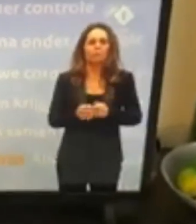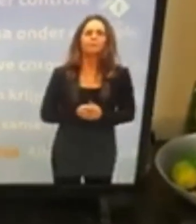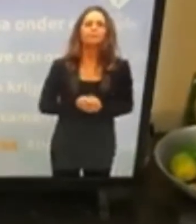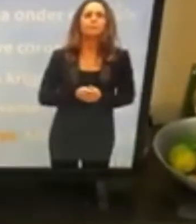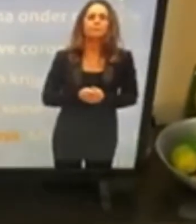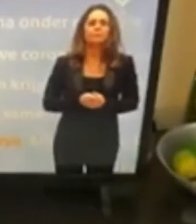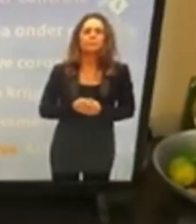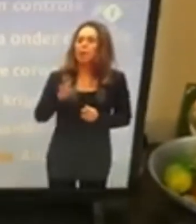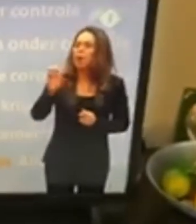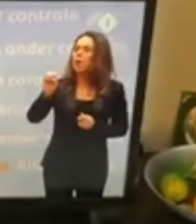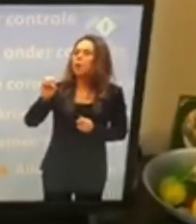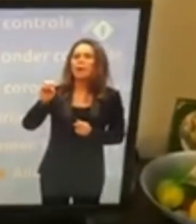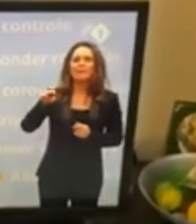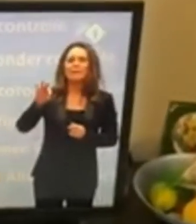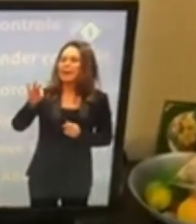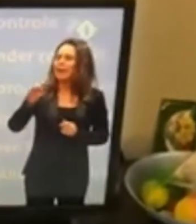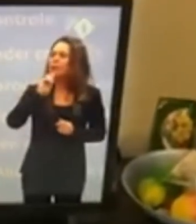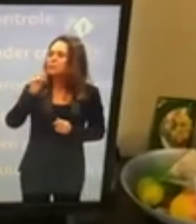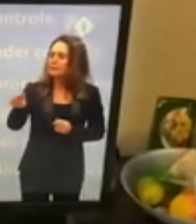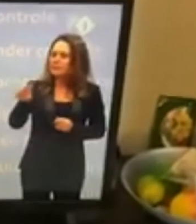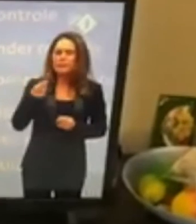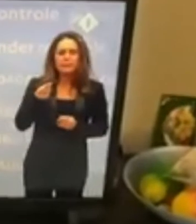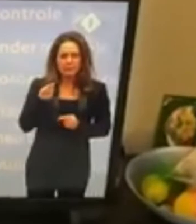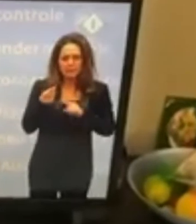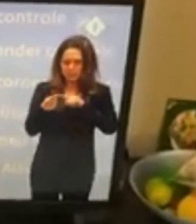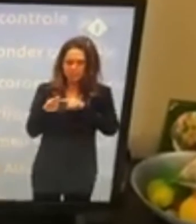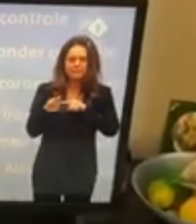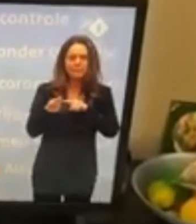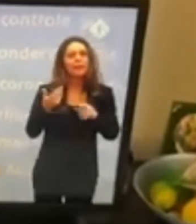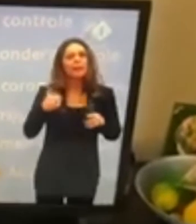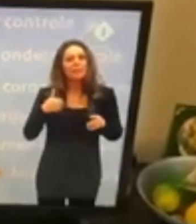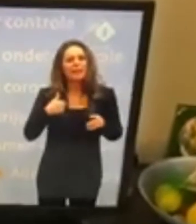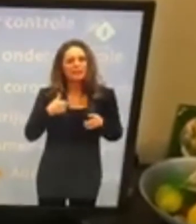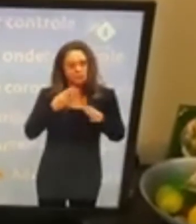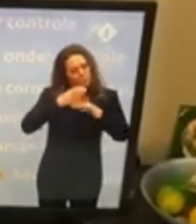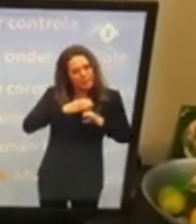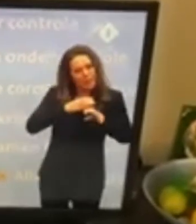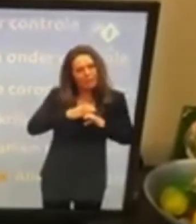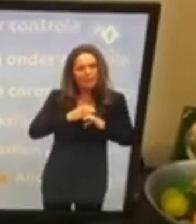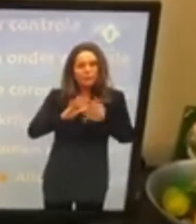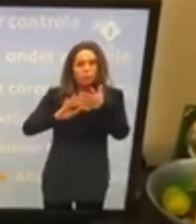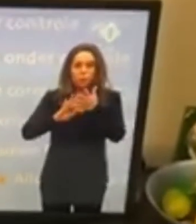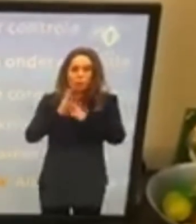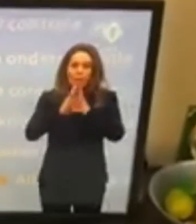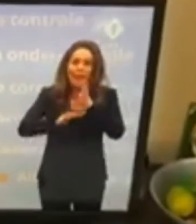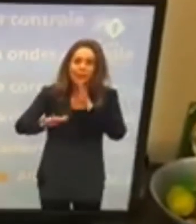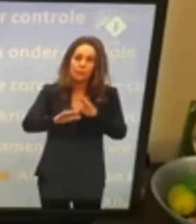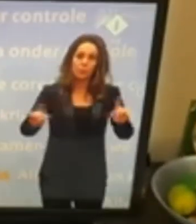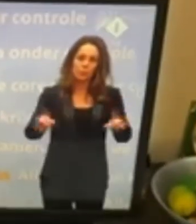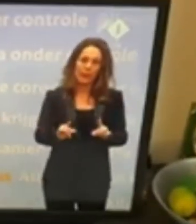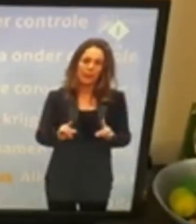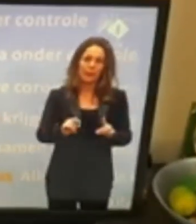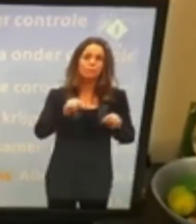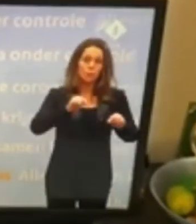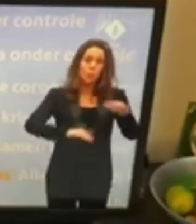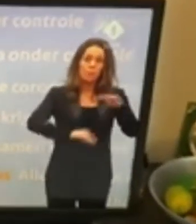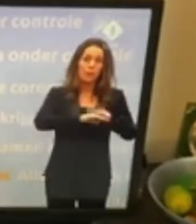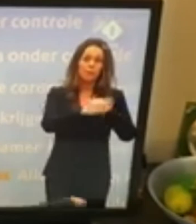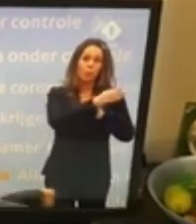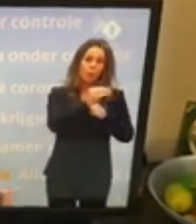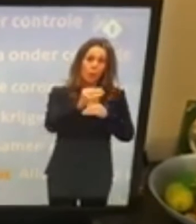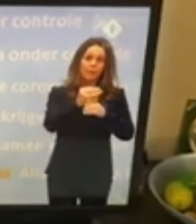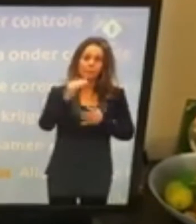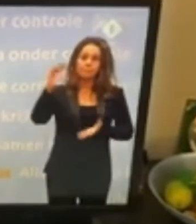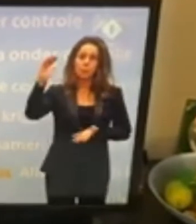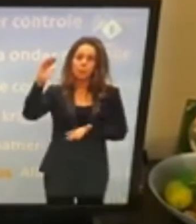om het aantal mensen op een begrafenis of crematie te beperken. Dat gaat van maximaal 100 naar maximaal